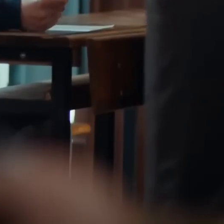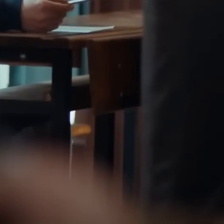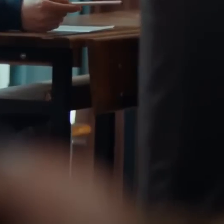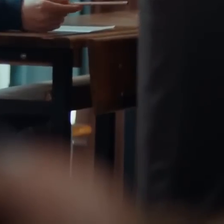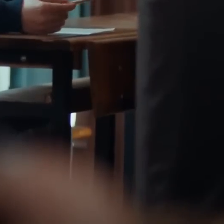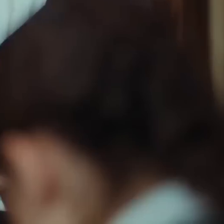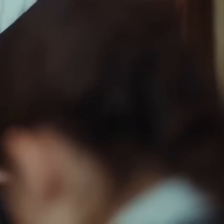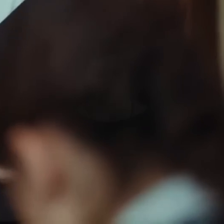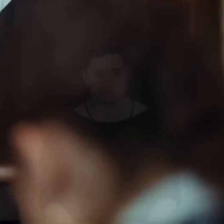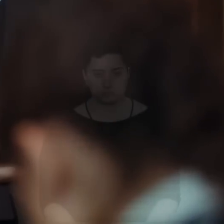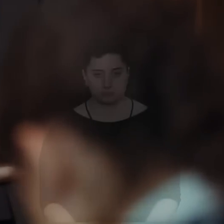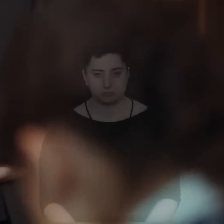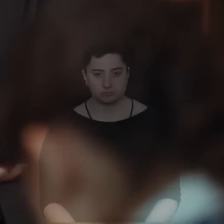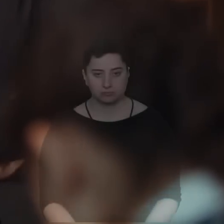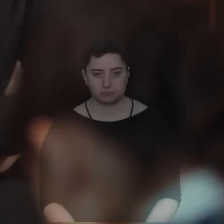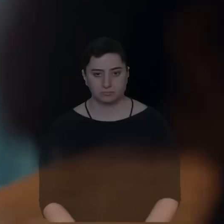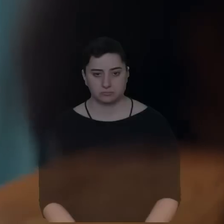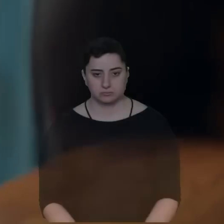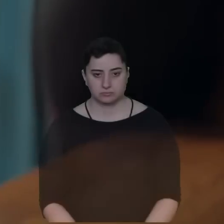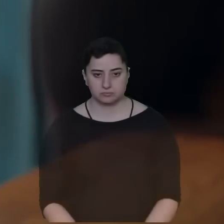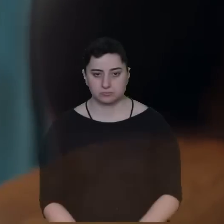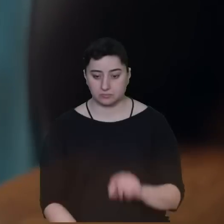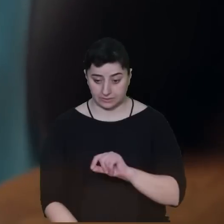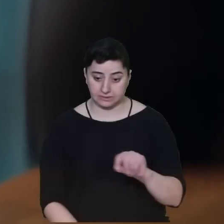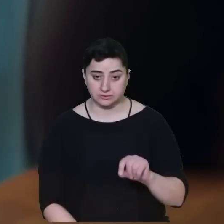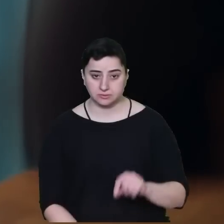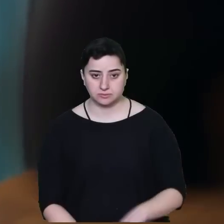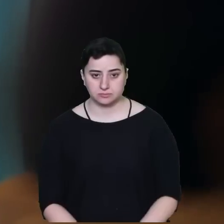Zehra önünde durup haline gülümseyerek baktı. Yaz.